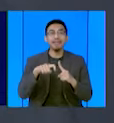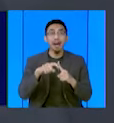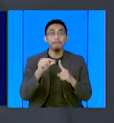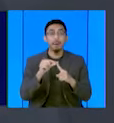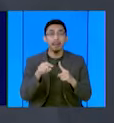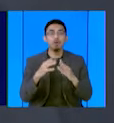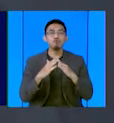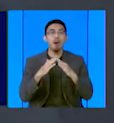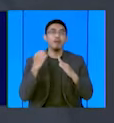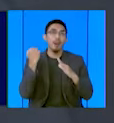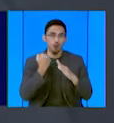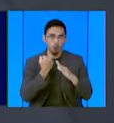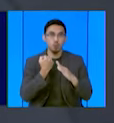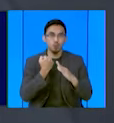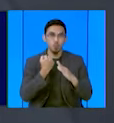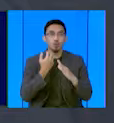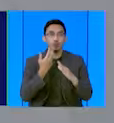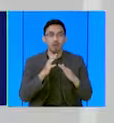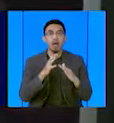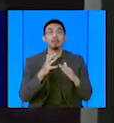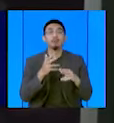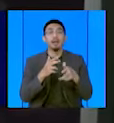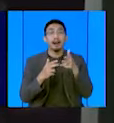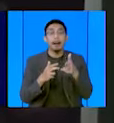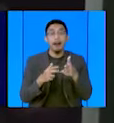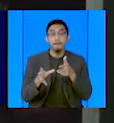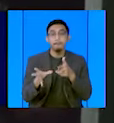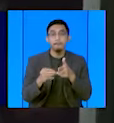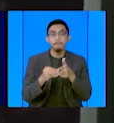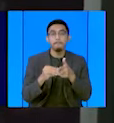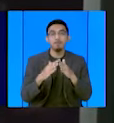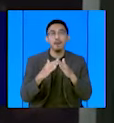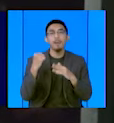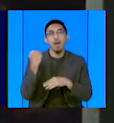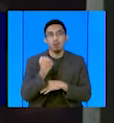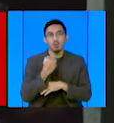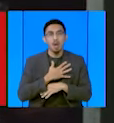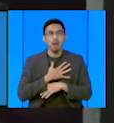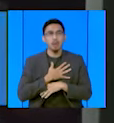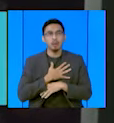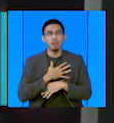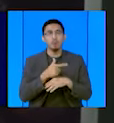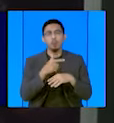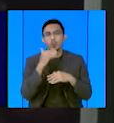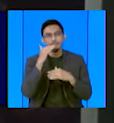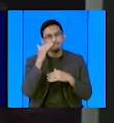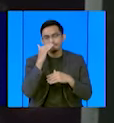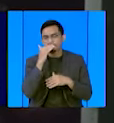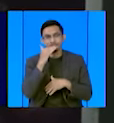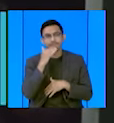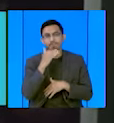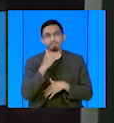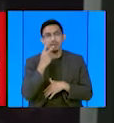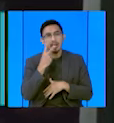serta tiga keluarga dari suami pelaku. Kaget, ya ampun sampai nangis gitu, menyesek ngeliatnya. Kenapa harus